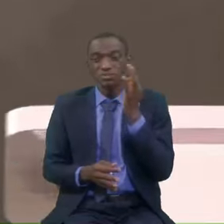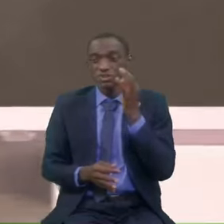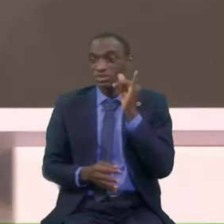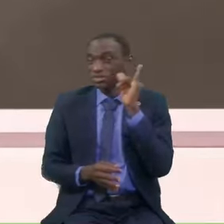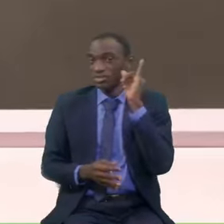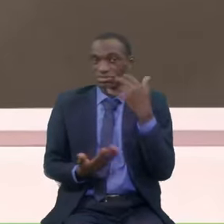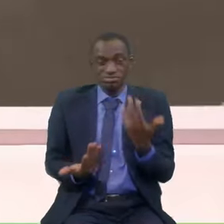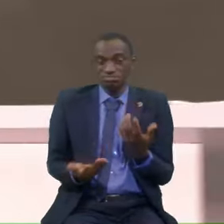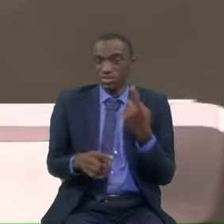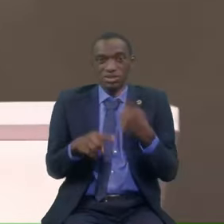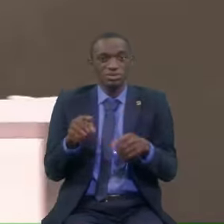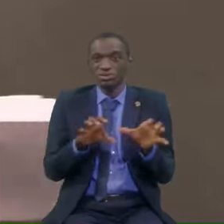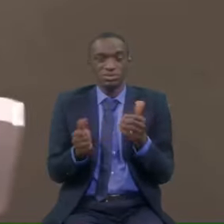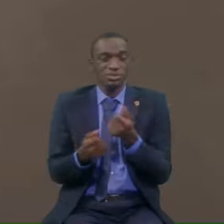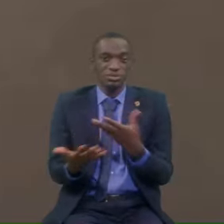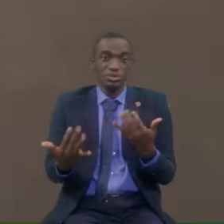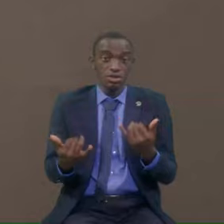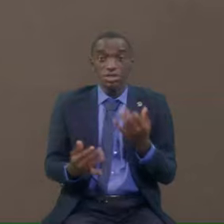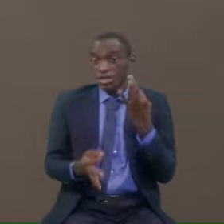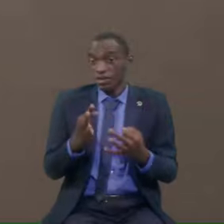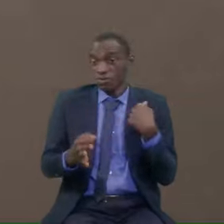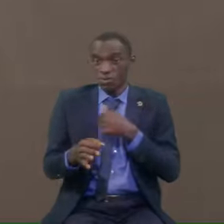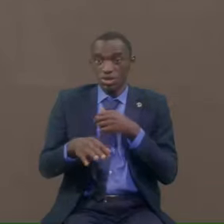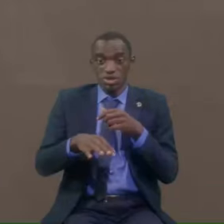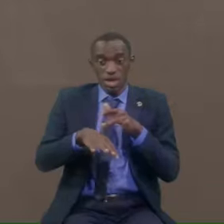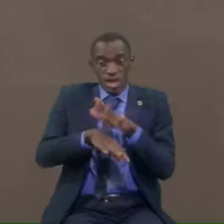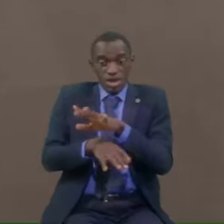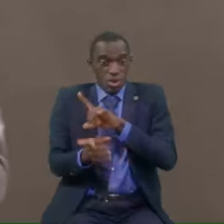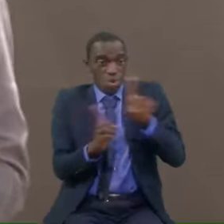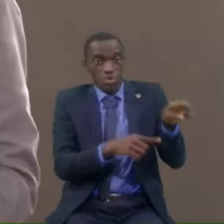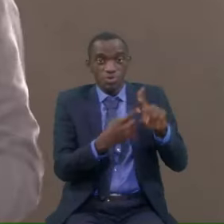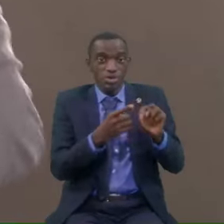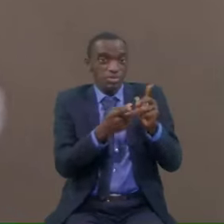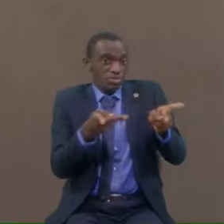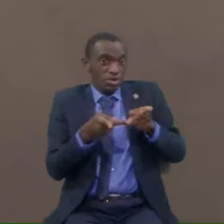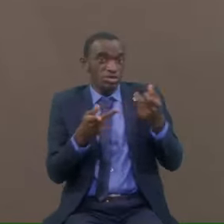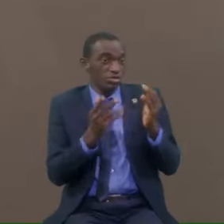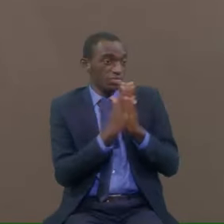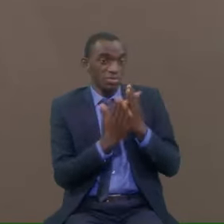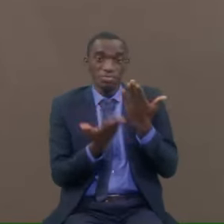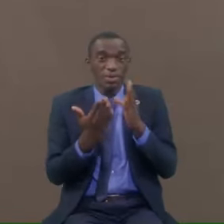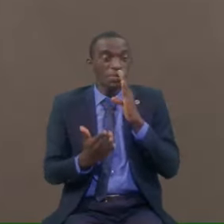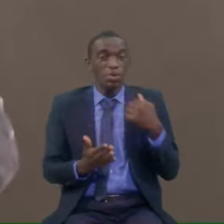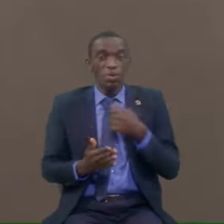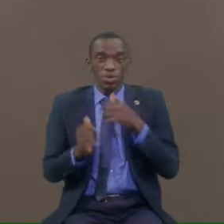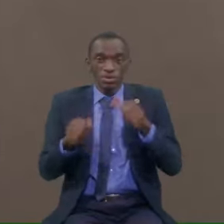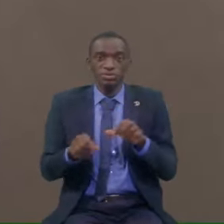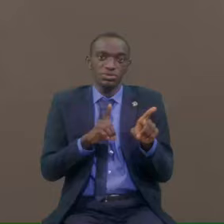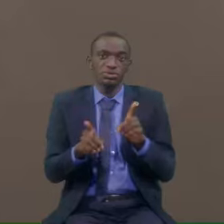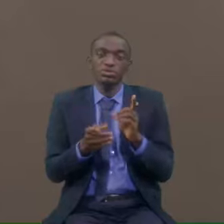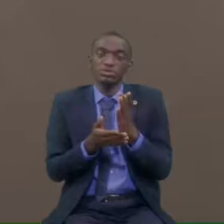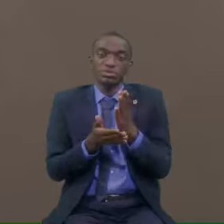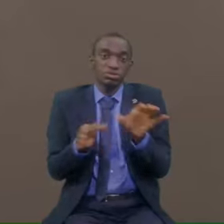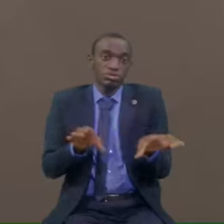nous pouvons faire quelque chose maintenant. Si on était venu plus tôt en ce lieu de la prière, nous pourrions faire quelque chose.